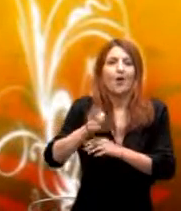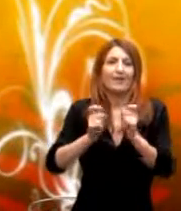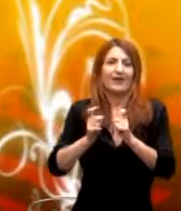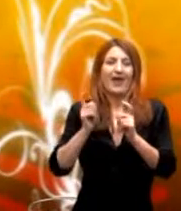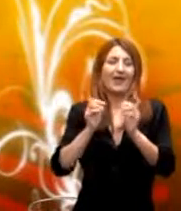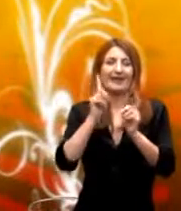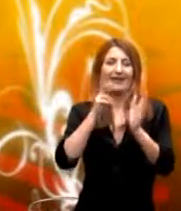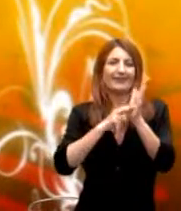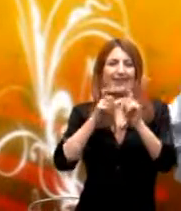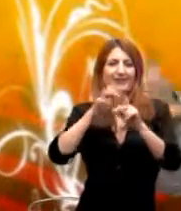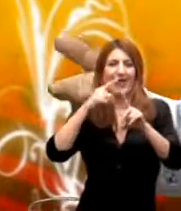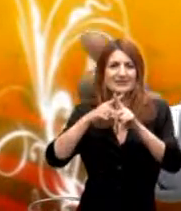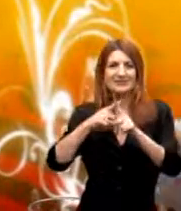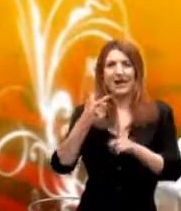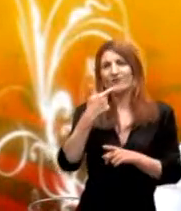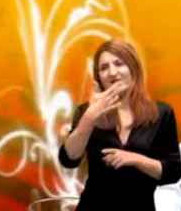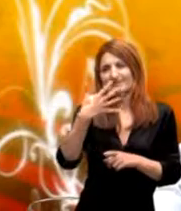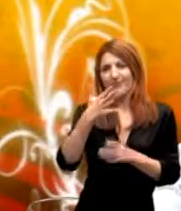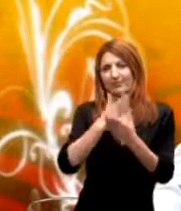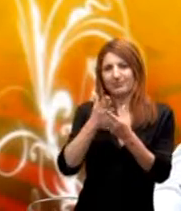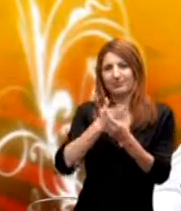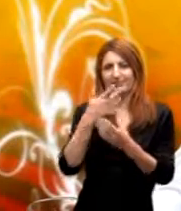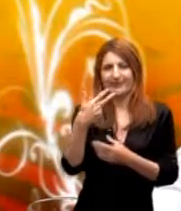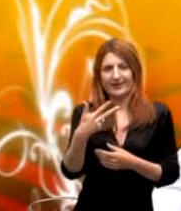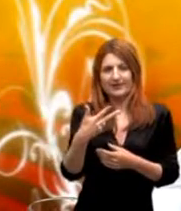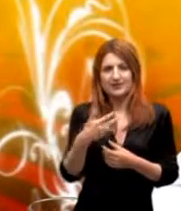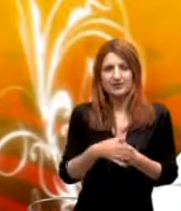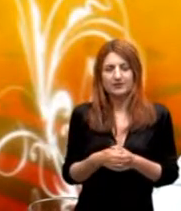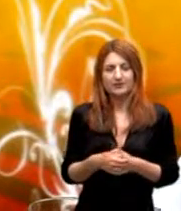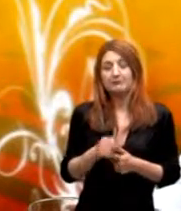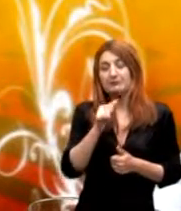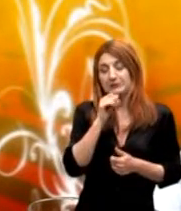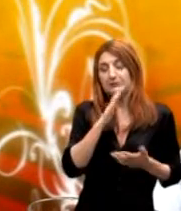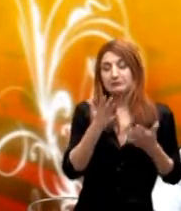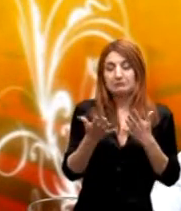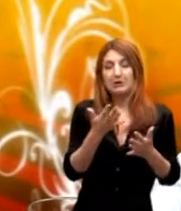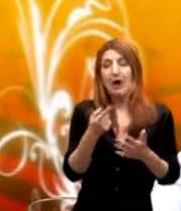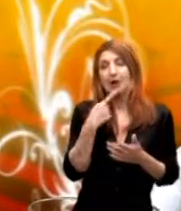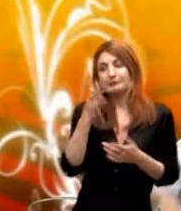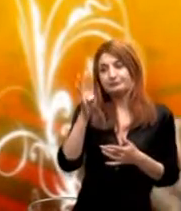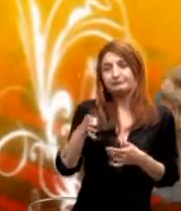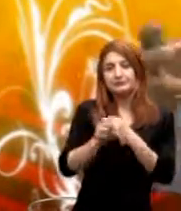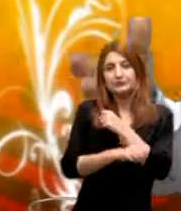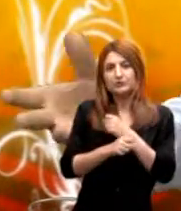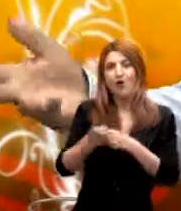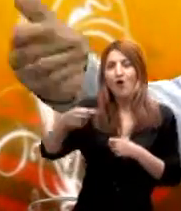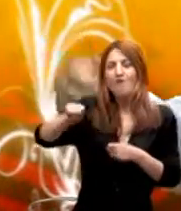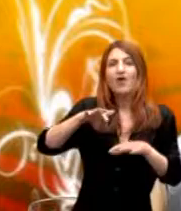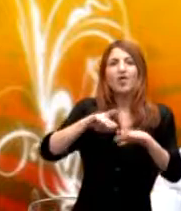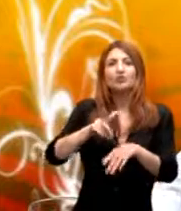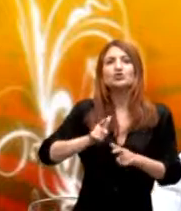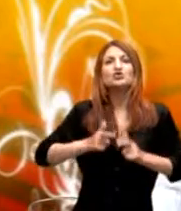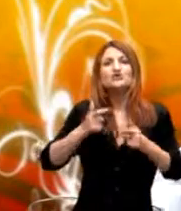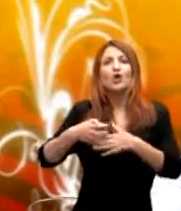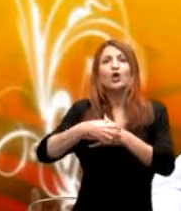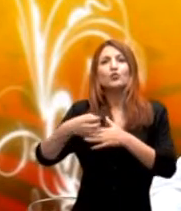indeks tjelesne mase između 25 i 30. I kaže, po nekim studijama, ti ljudi žive, recimo,